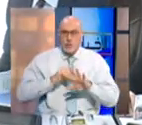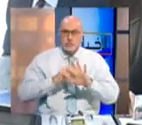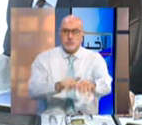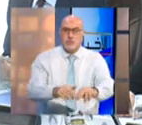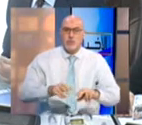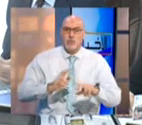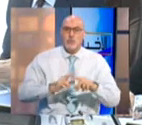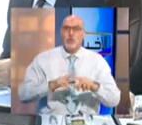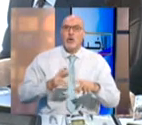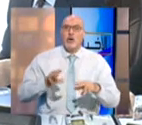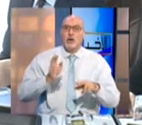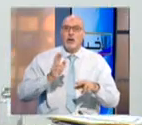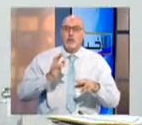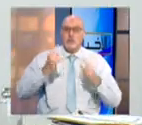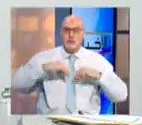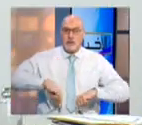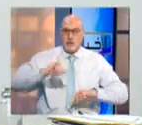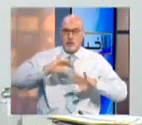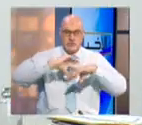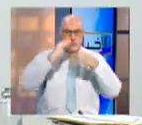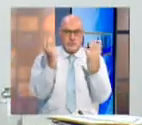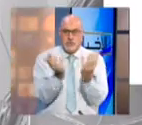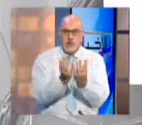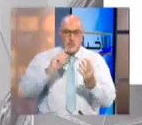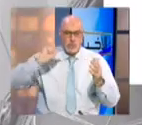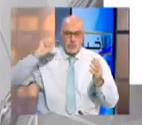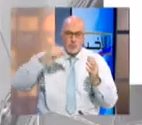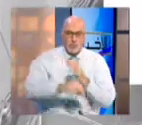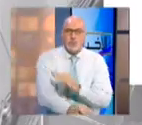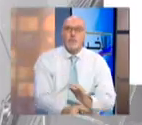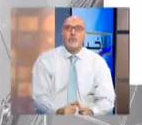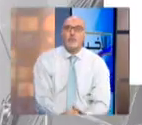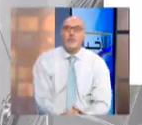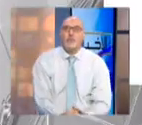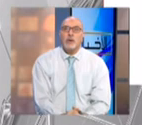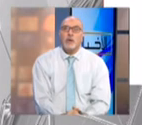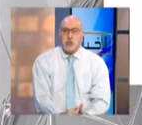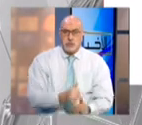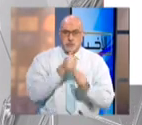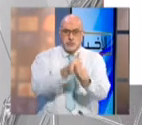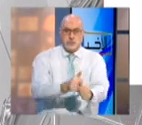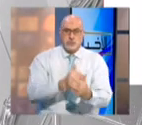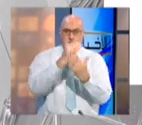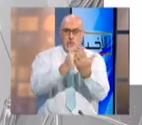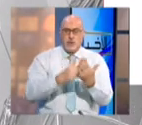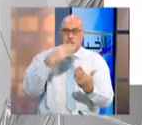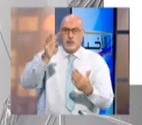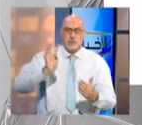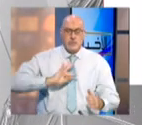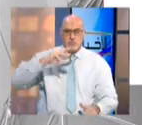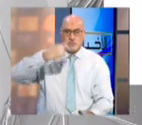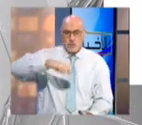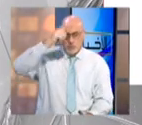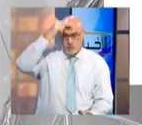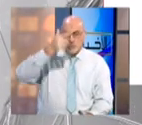قطاع الجماعات المحلية وفق نظرة شاملة وعميقة تتماشى وبرنامجه الرئاسي، خاصة وأن